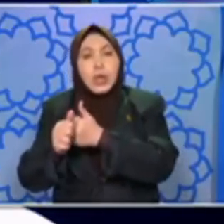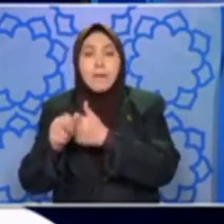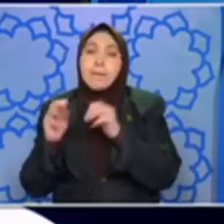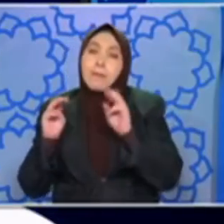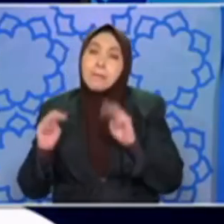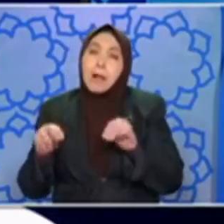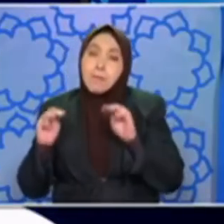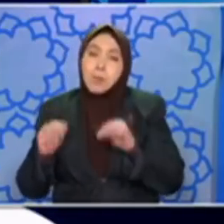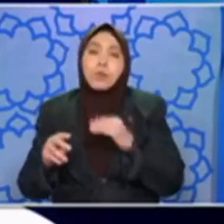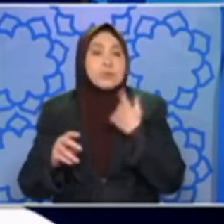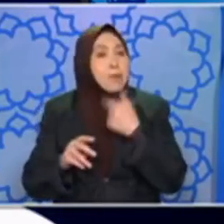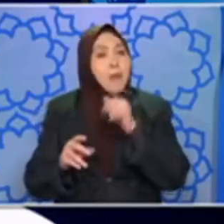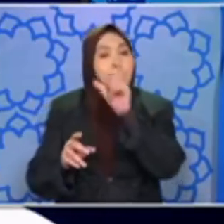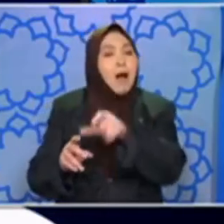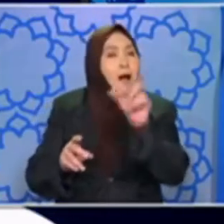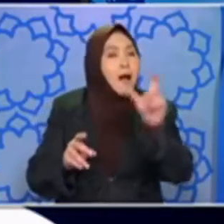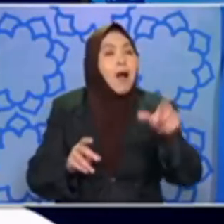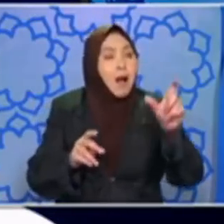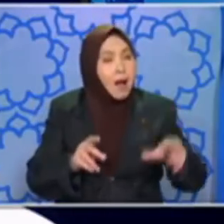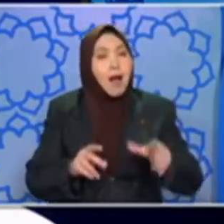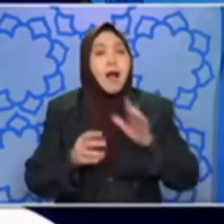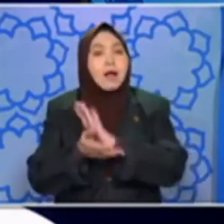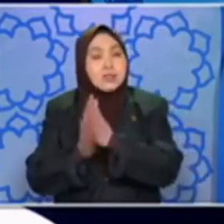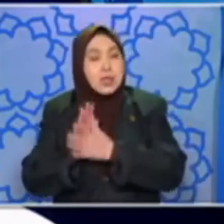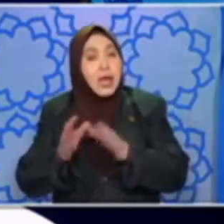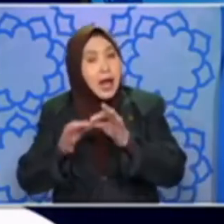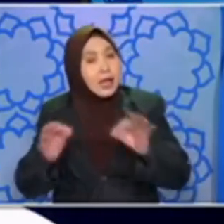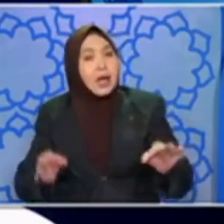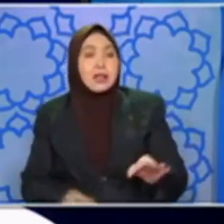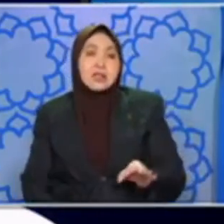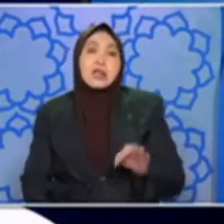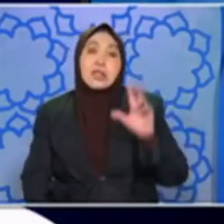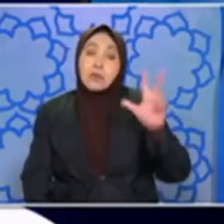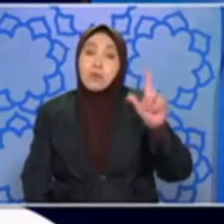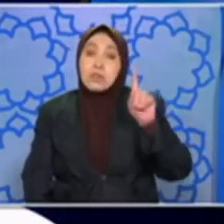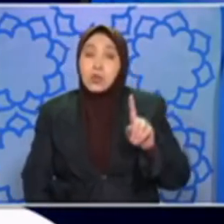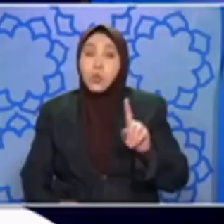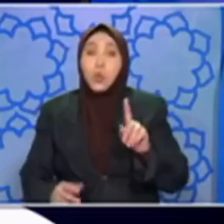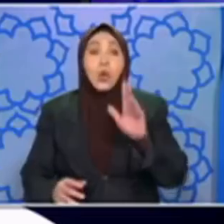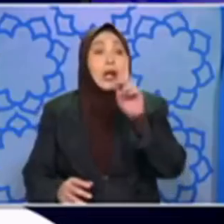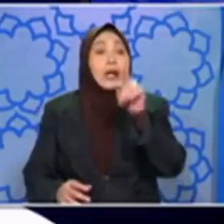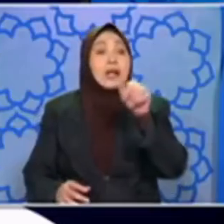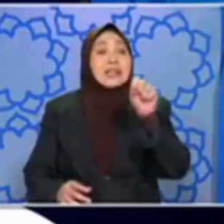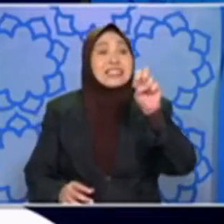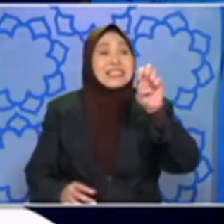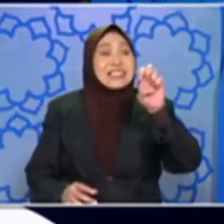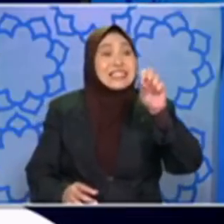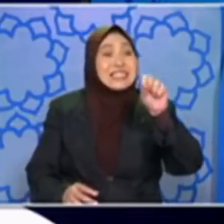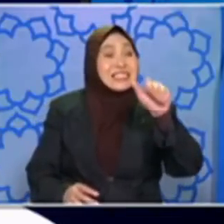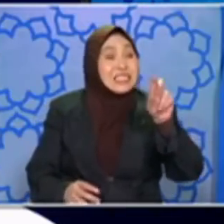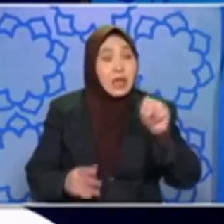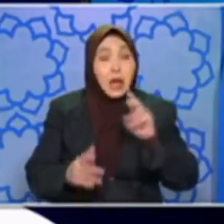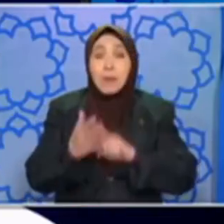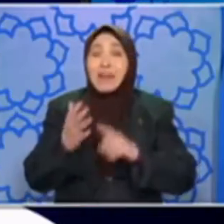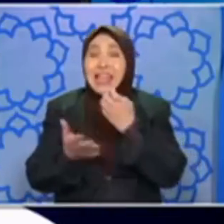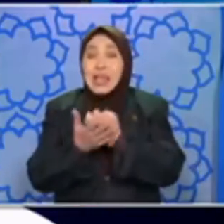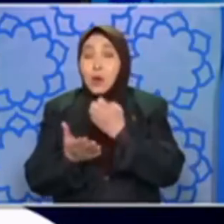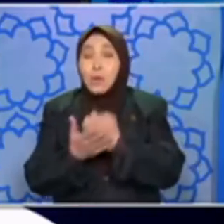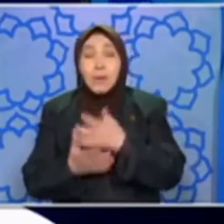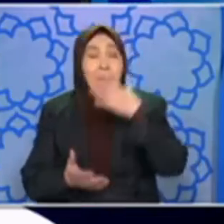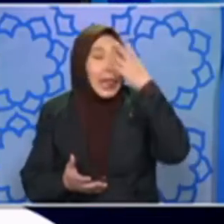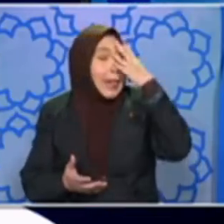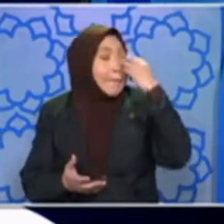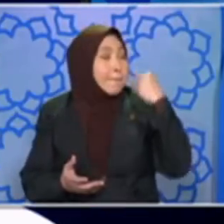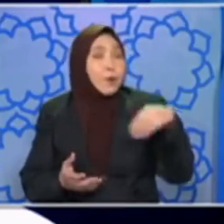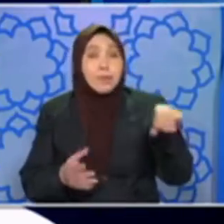Ayat 31 adalah kesan apabila ekonomi tidak diindahkan dalam sesuatu